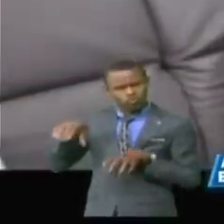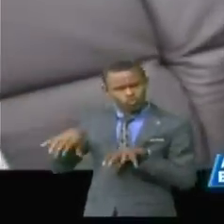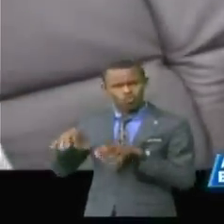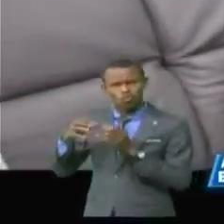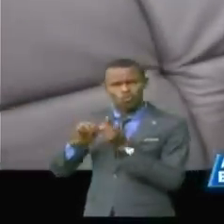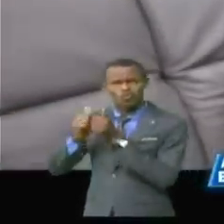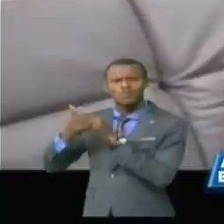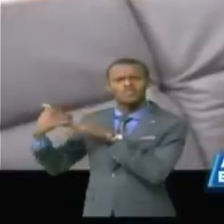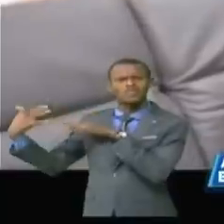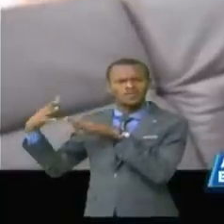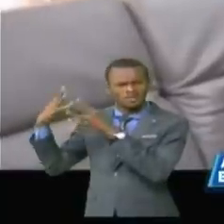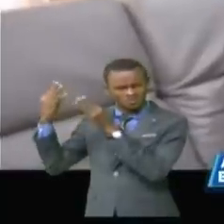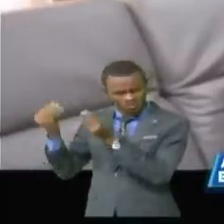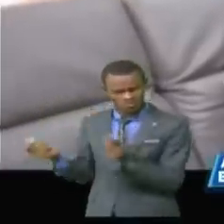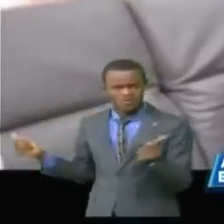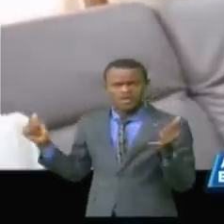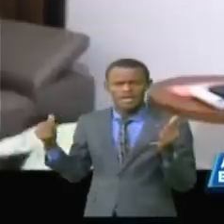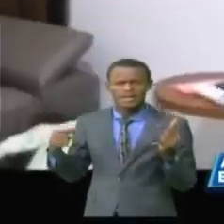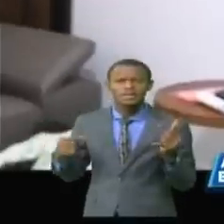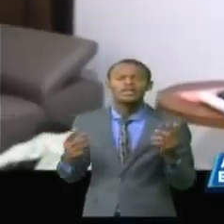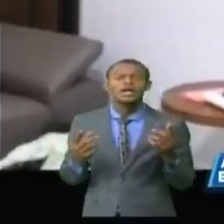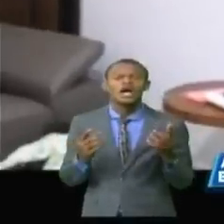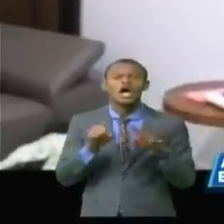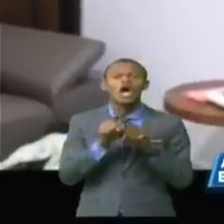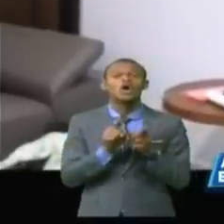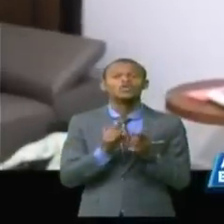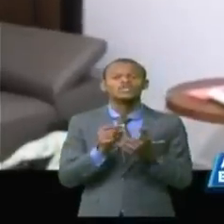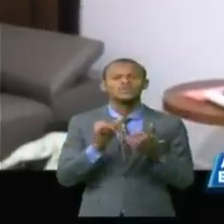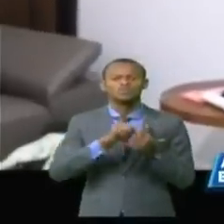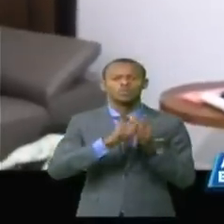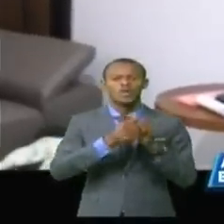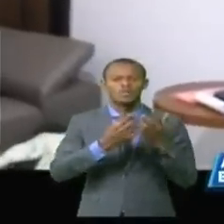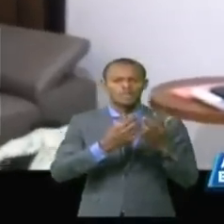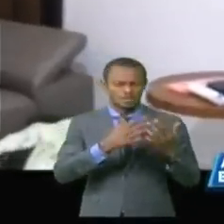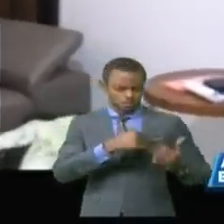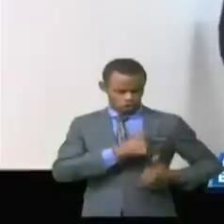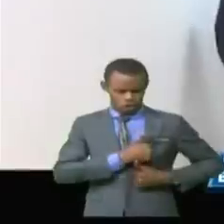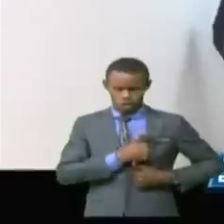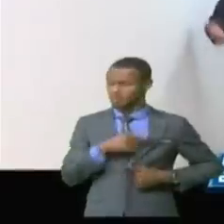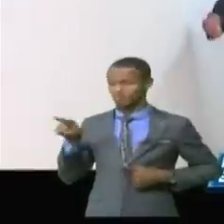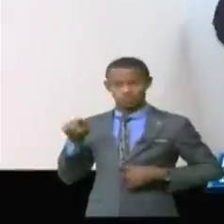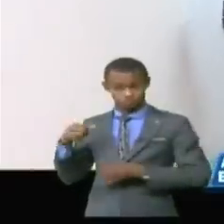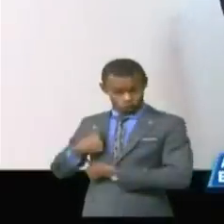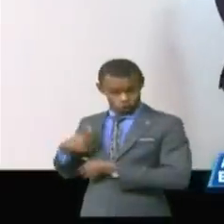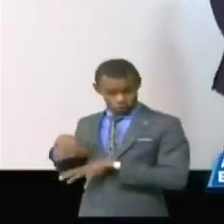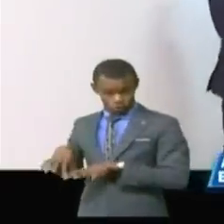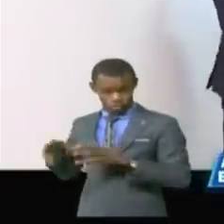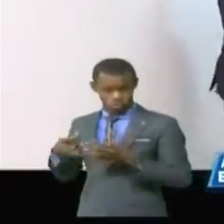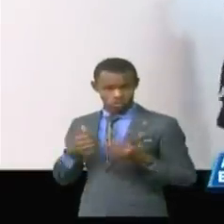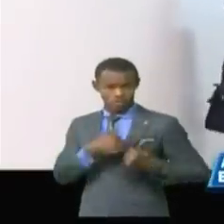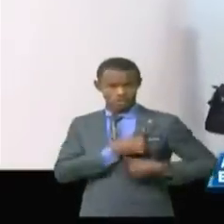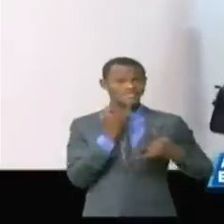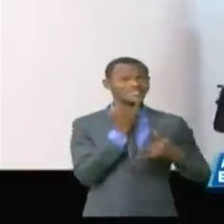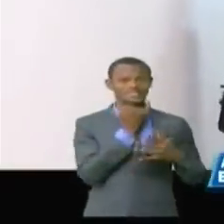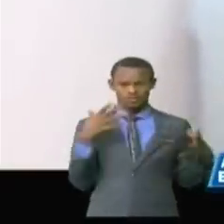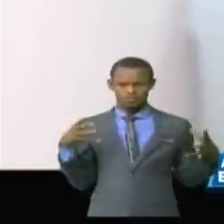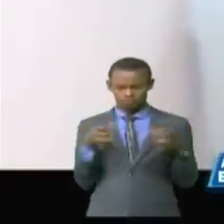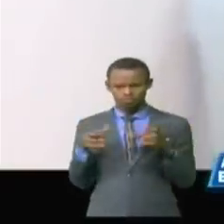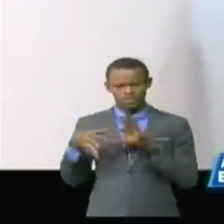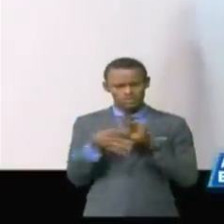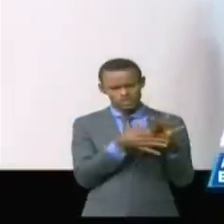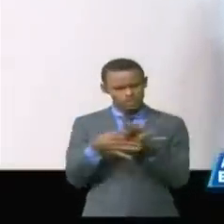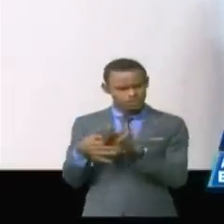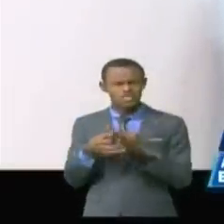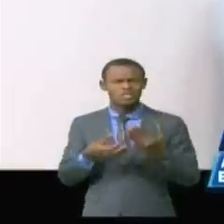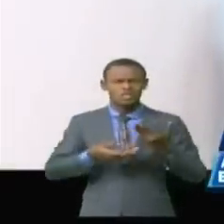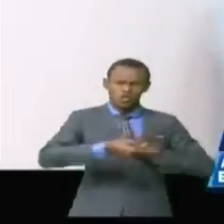coopération militaire entre la République démocratique du Congo et l'État hébreu ont largement été évoquées entre le